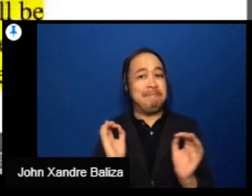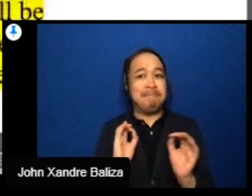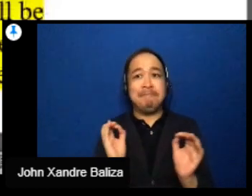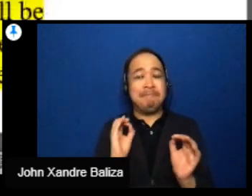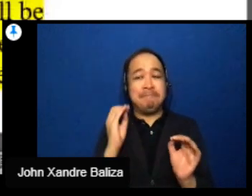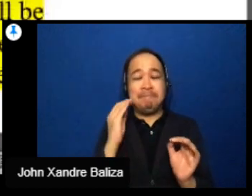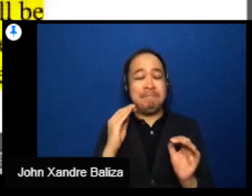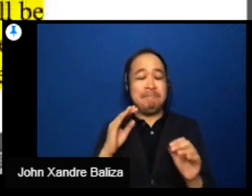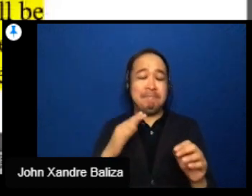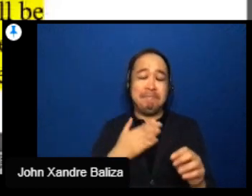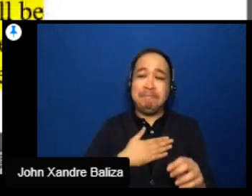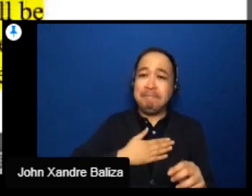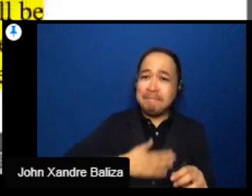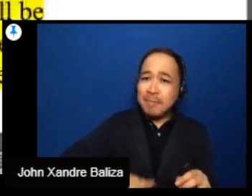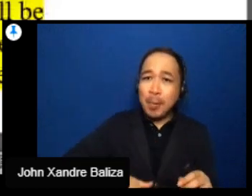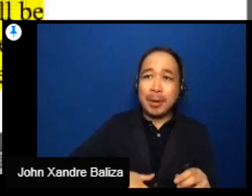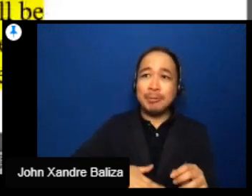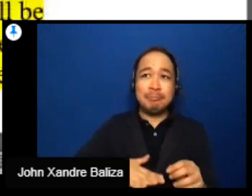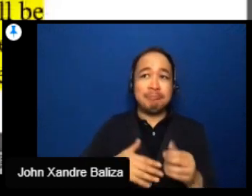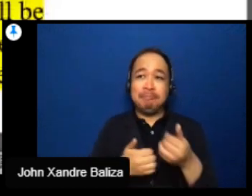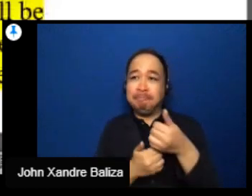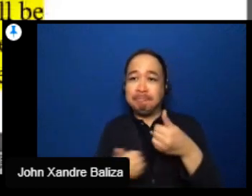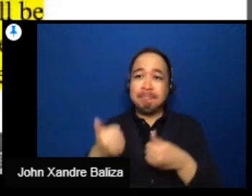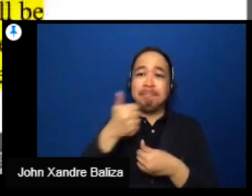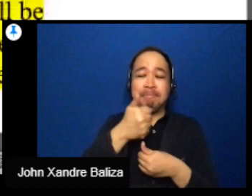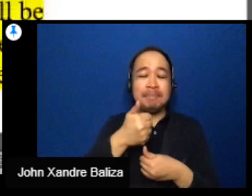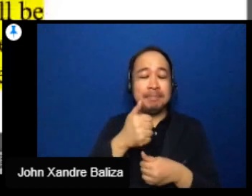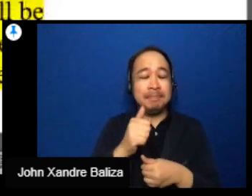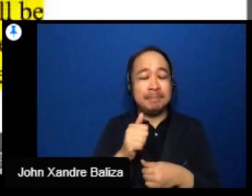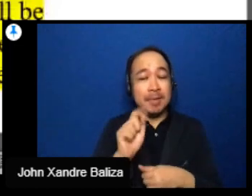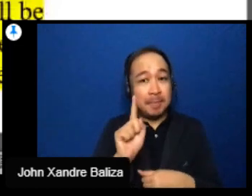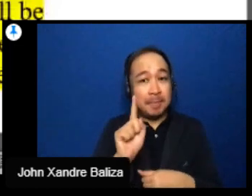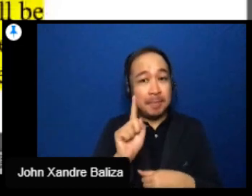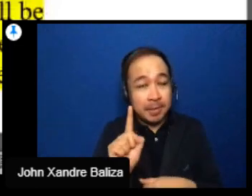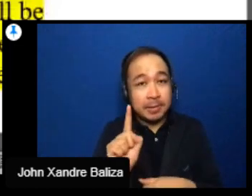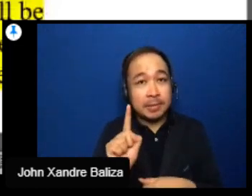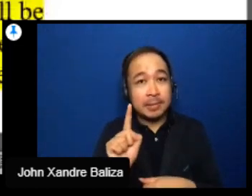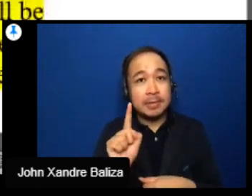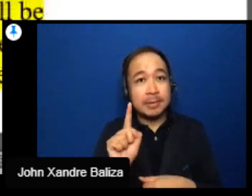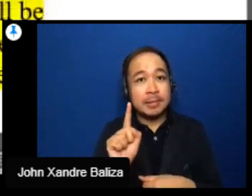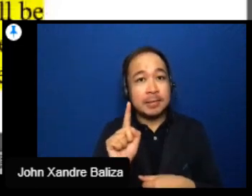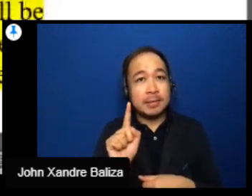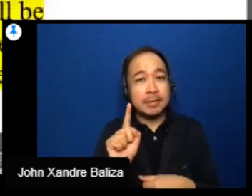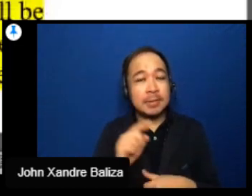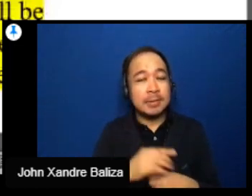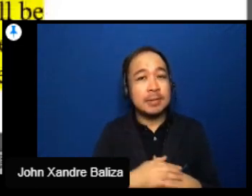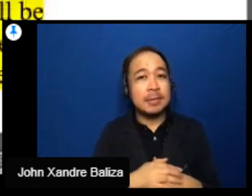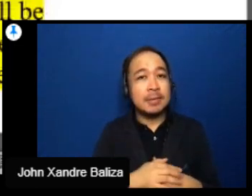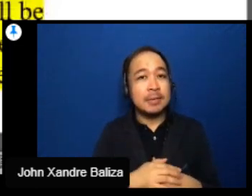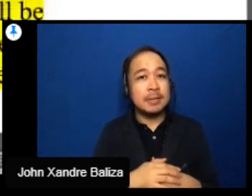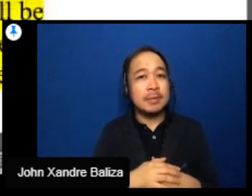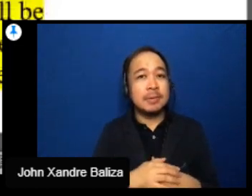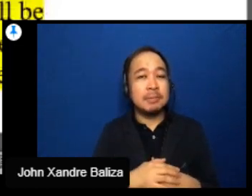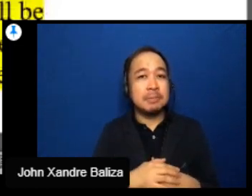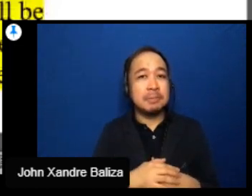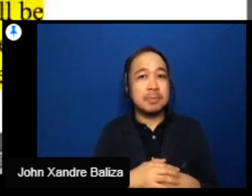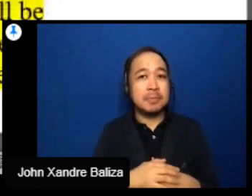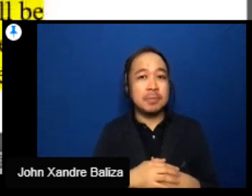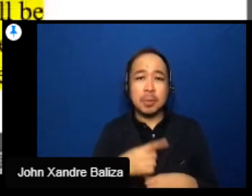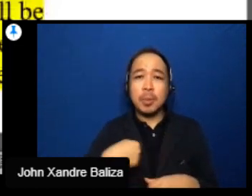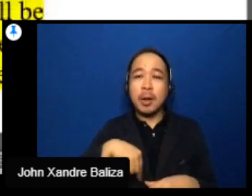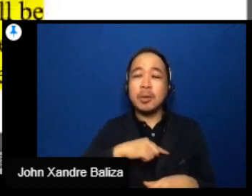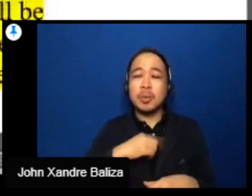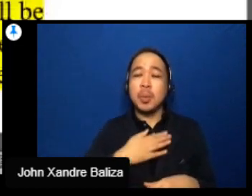Но, коль скоро мы хотим побыстрее закончить, насколько я понимаю, наиболее